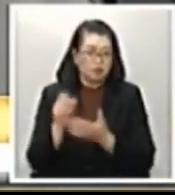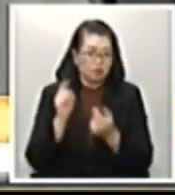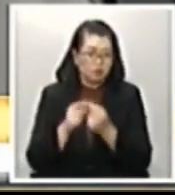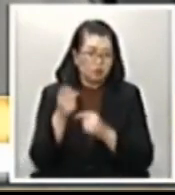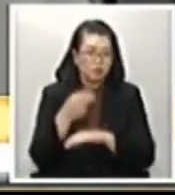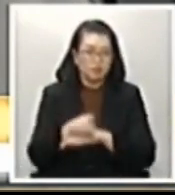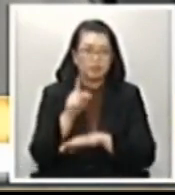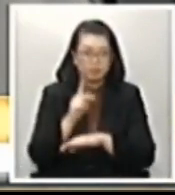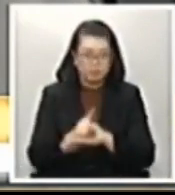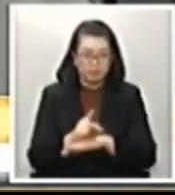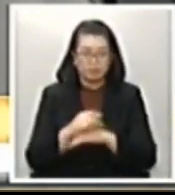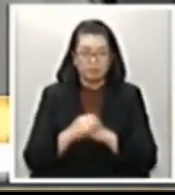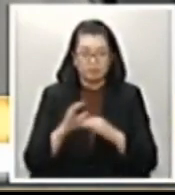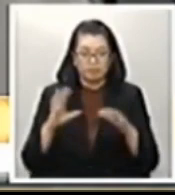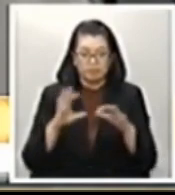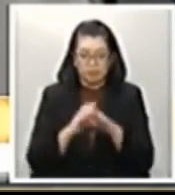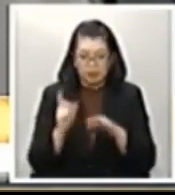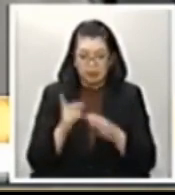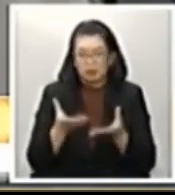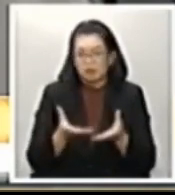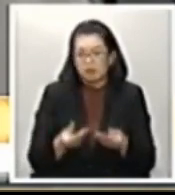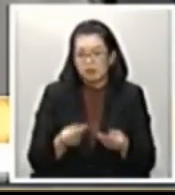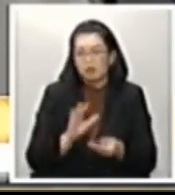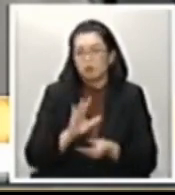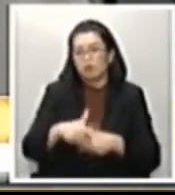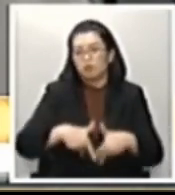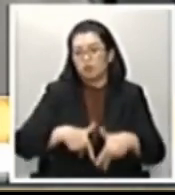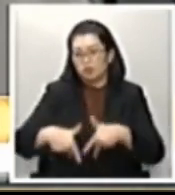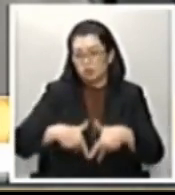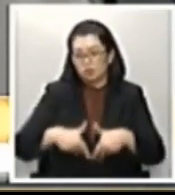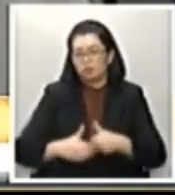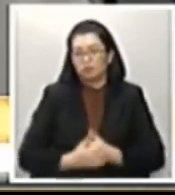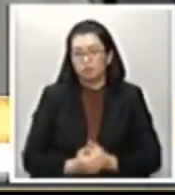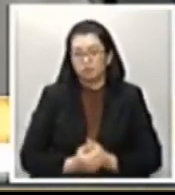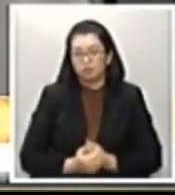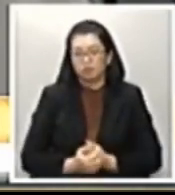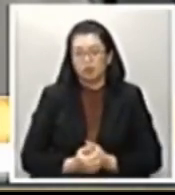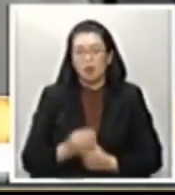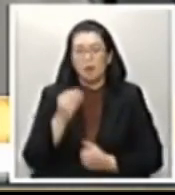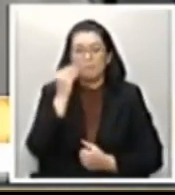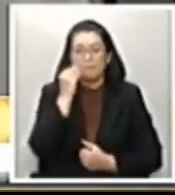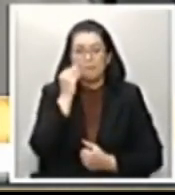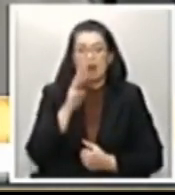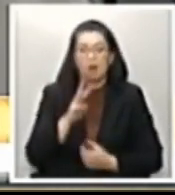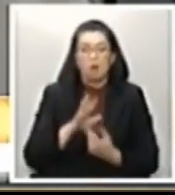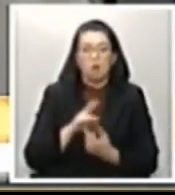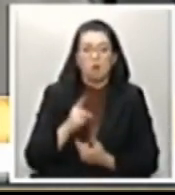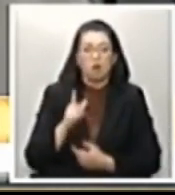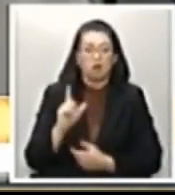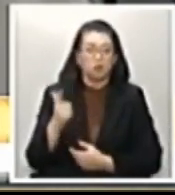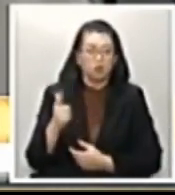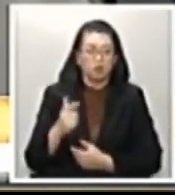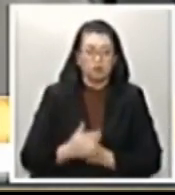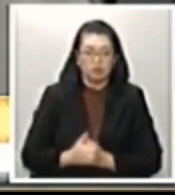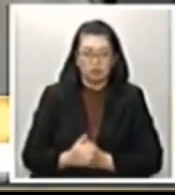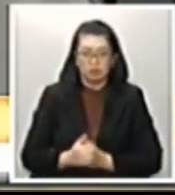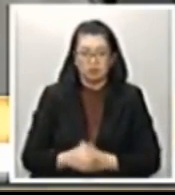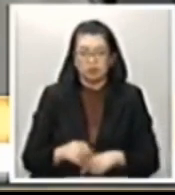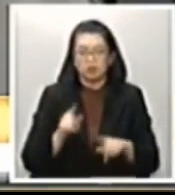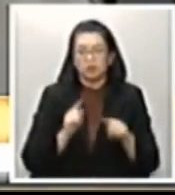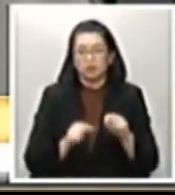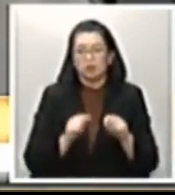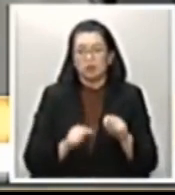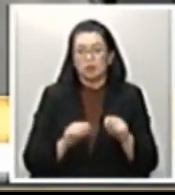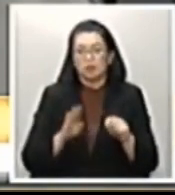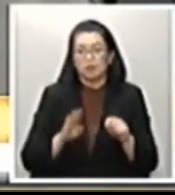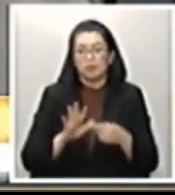านเรื่องเกี่ยวกับที่ดินทำกินของพี่น้องบ้านวังทองหมู่ที่13ตำบลบางขัน